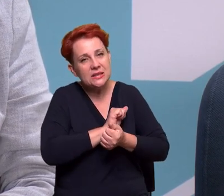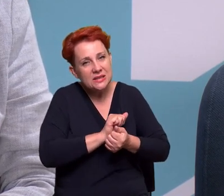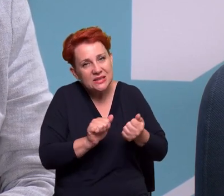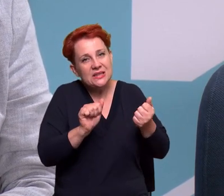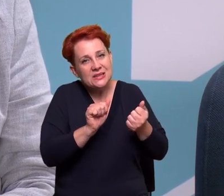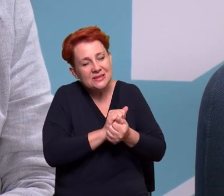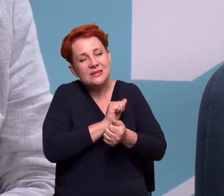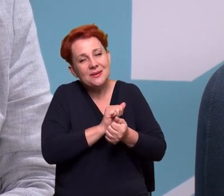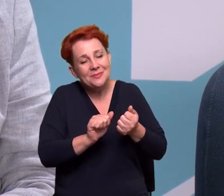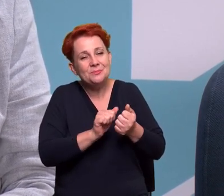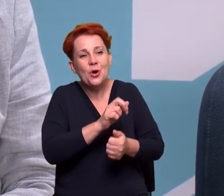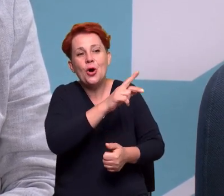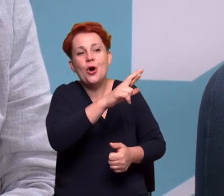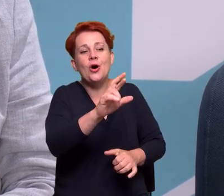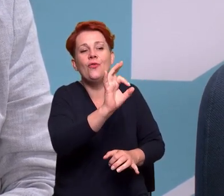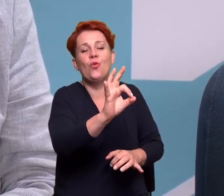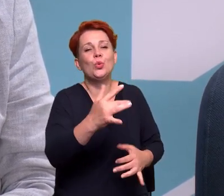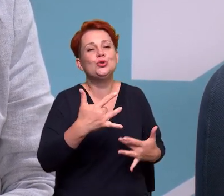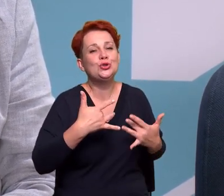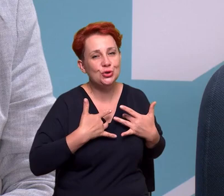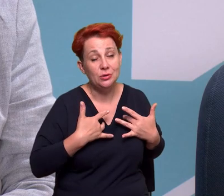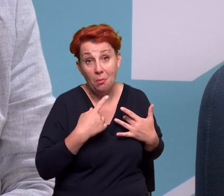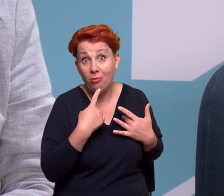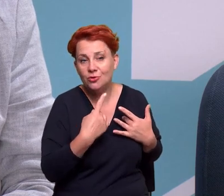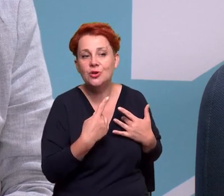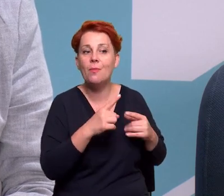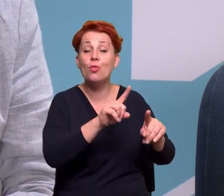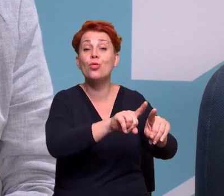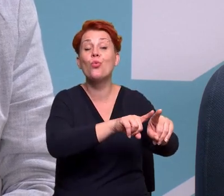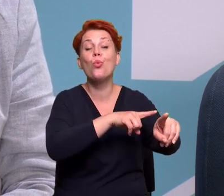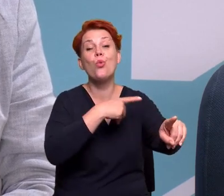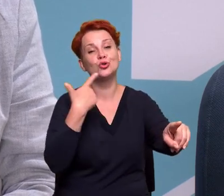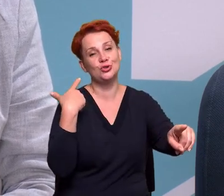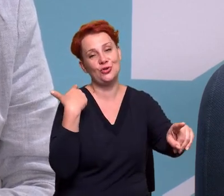życie przedmiotów, tak jak powiedziałam, jest znacznie dłuższe niż